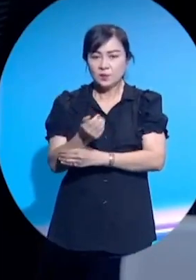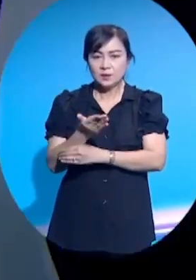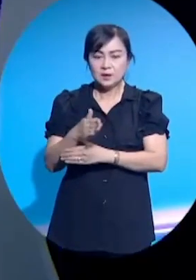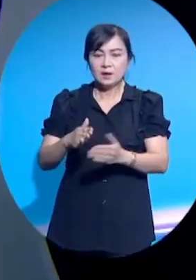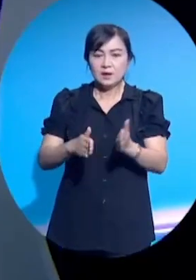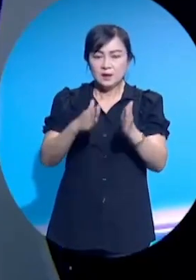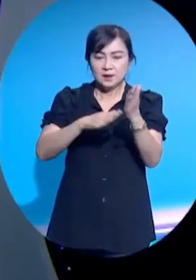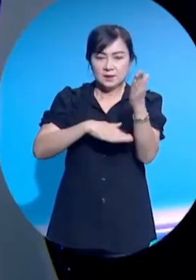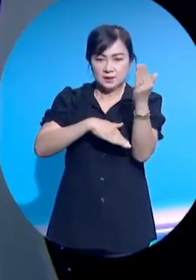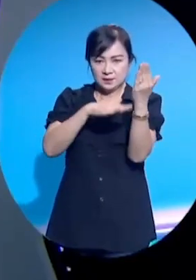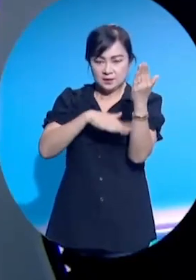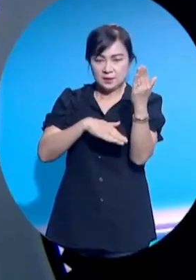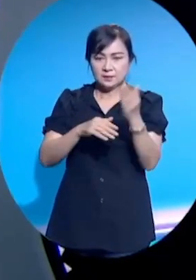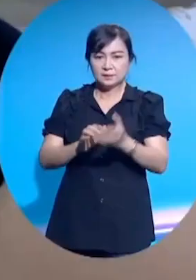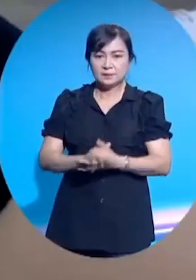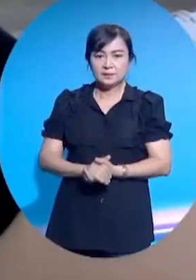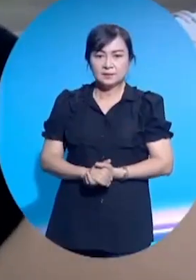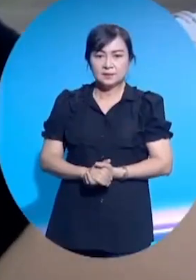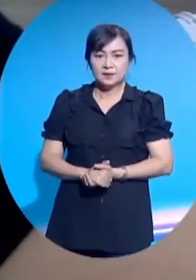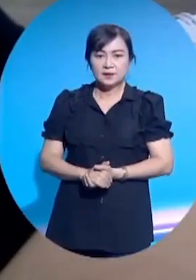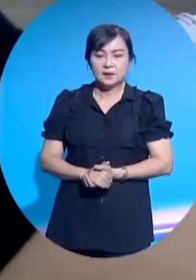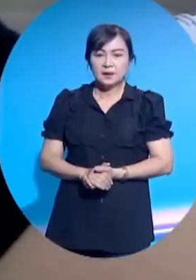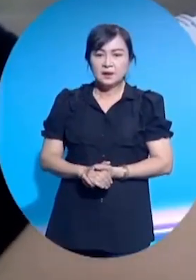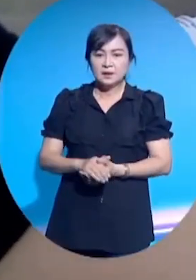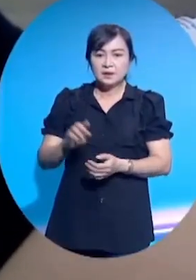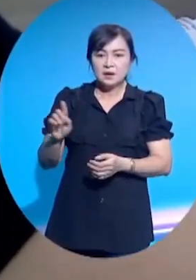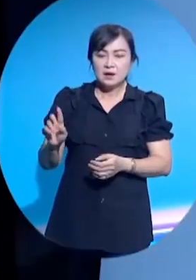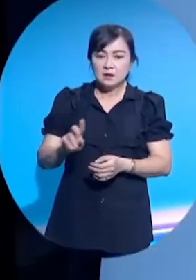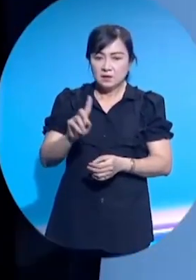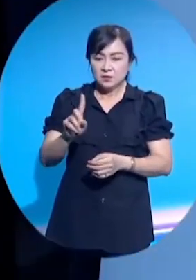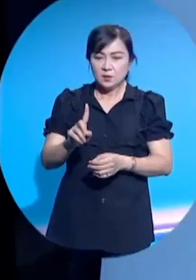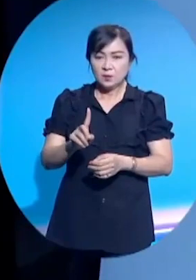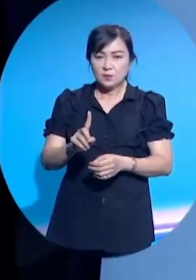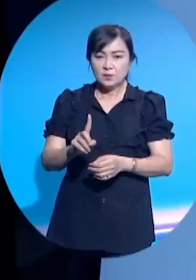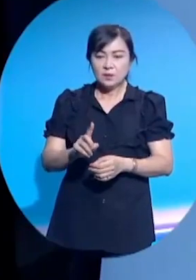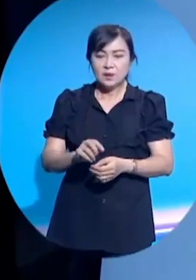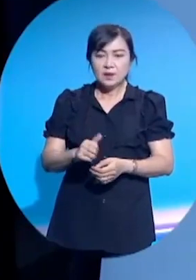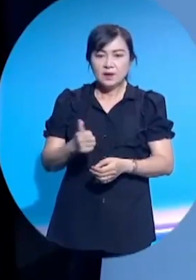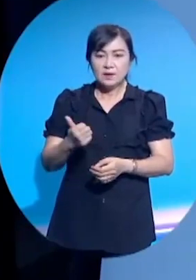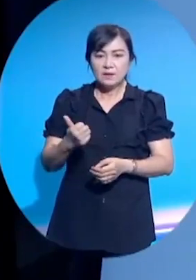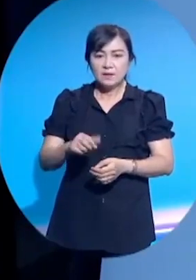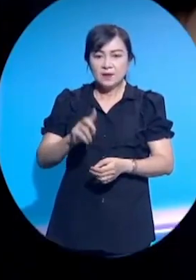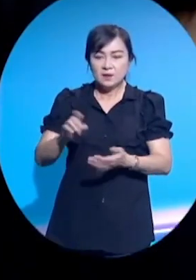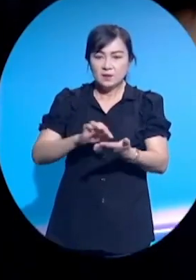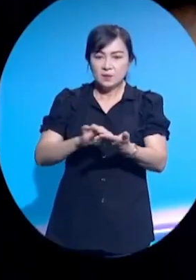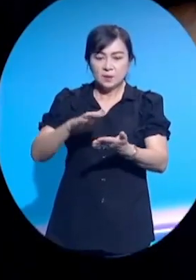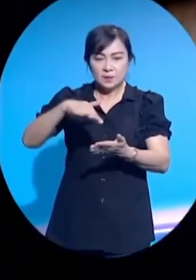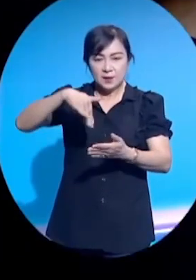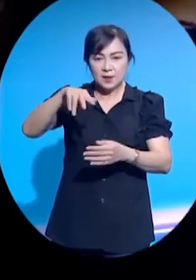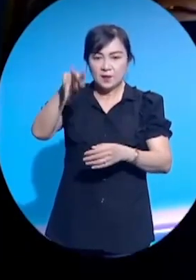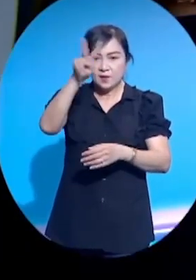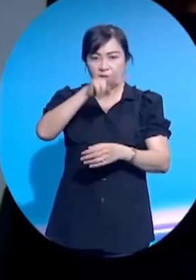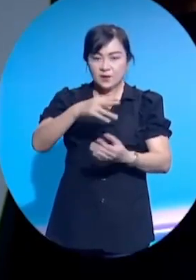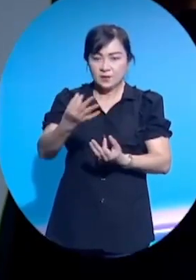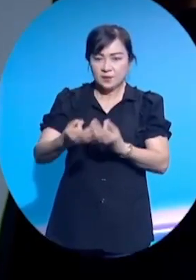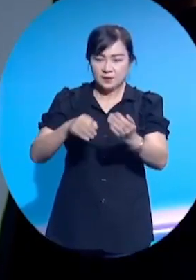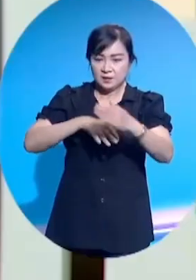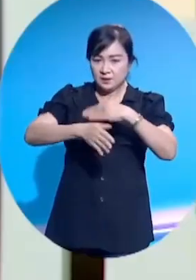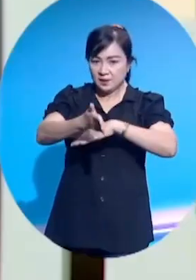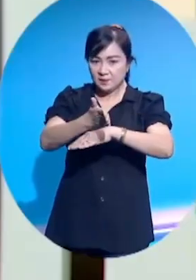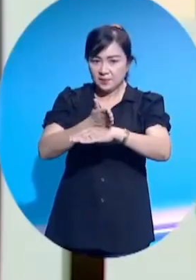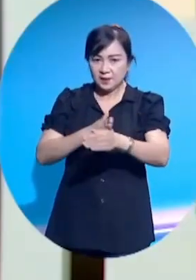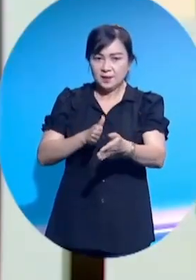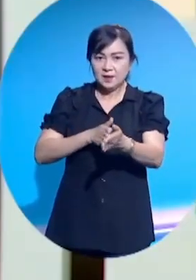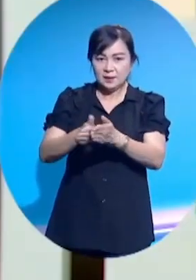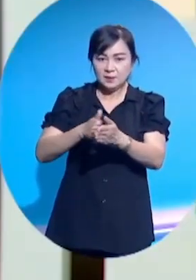ngành sơn, không những cho các ứng dụng như là dân dụng mà còn cả ứng dụng công nghiệp khác. Việt Nam là một thị trường tiềm năng và chúng